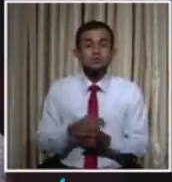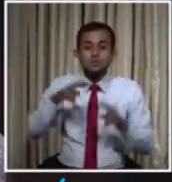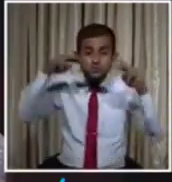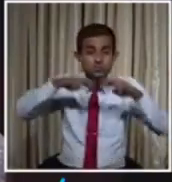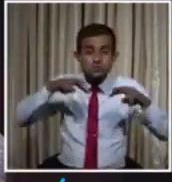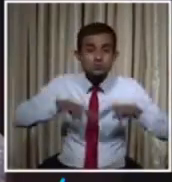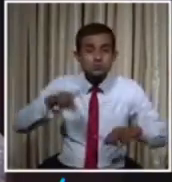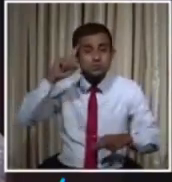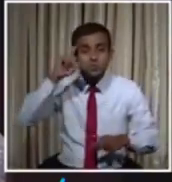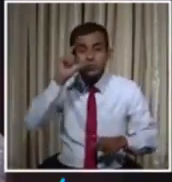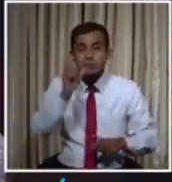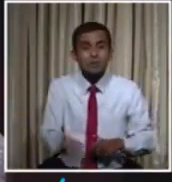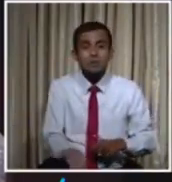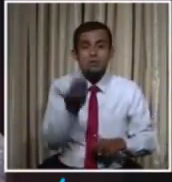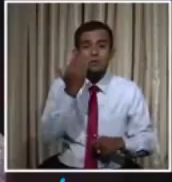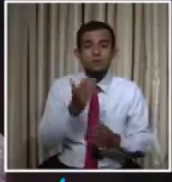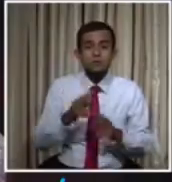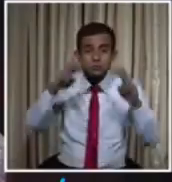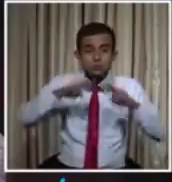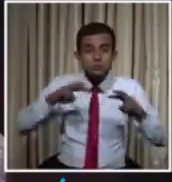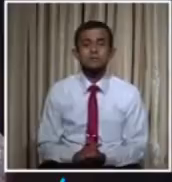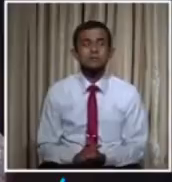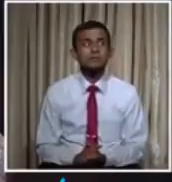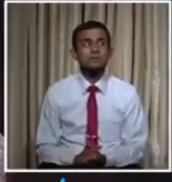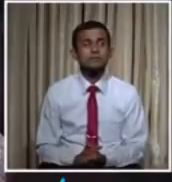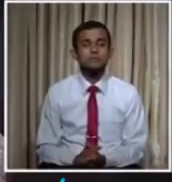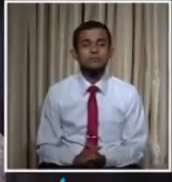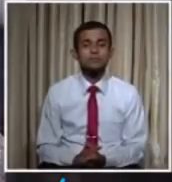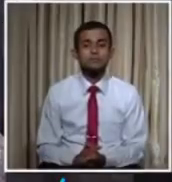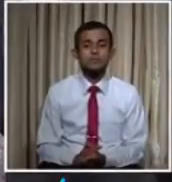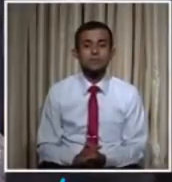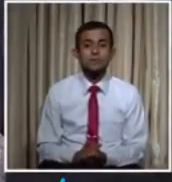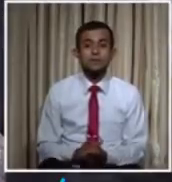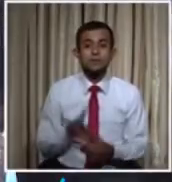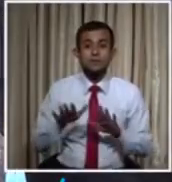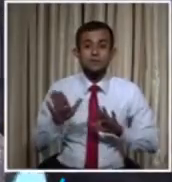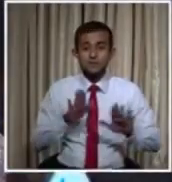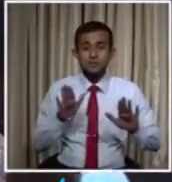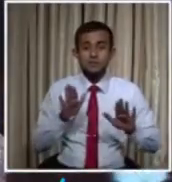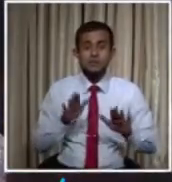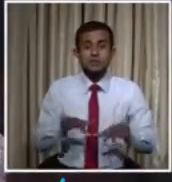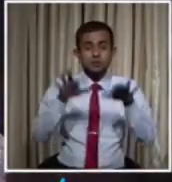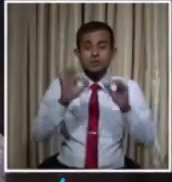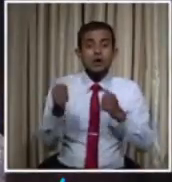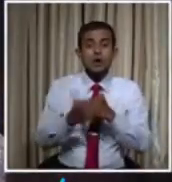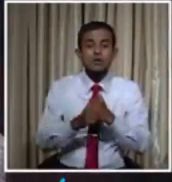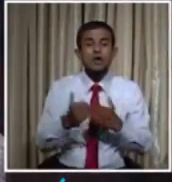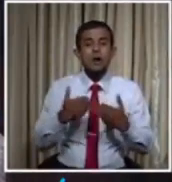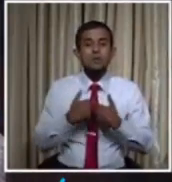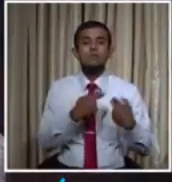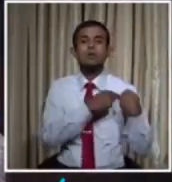හිතලා බලන්නට ඕන. ගැමුරින් සොයා බලන්නට ඕන. මේ තත්ත්වය නිවැරදි කරගන්න මොකද්ද අපි කරන්නට